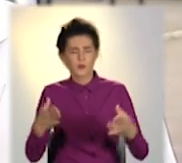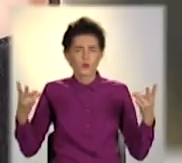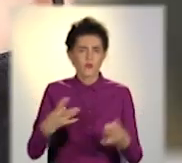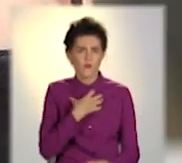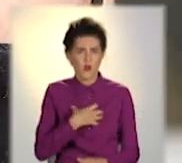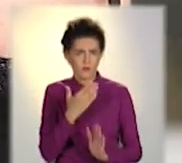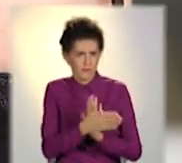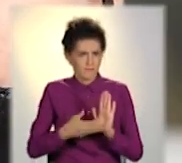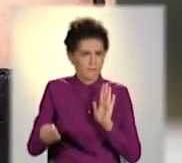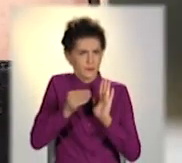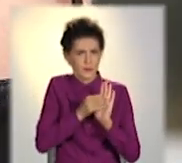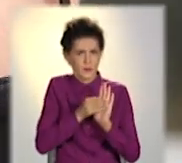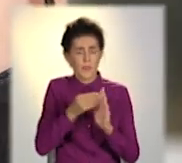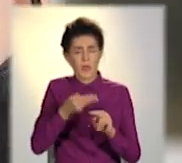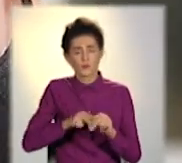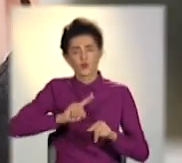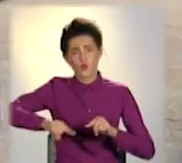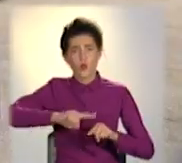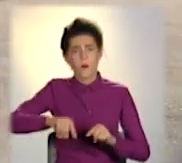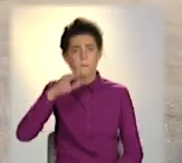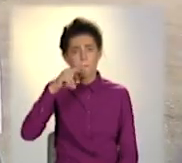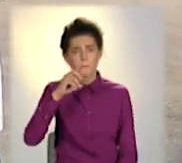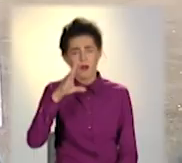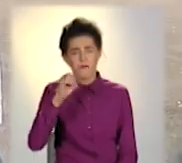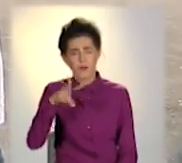имплант. Невдовзі Павло повернеться до школи